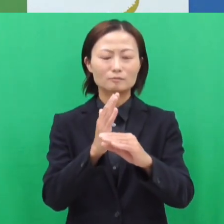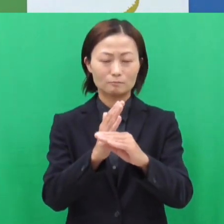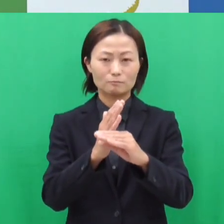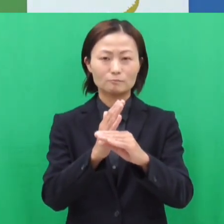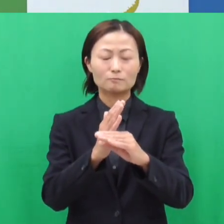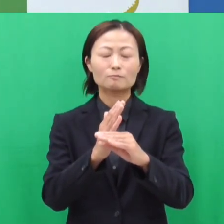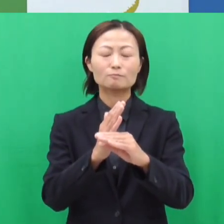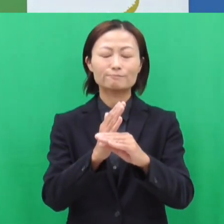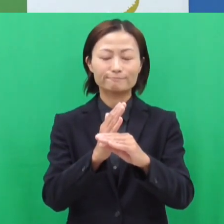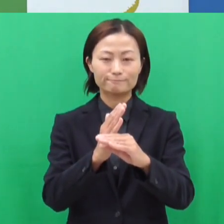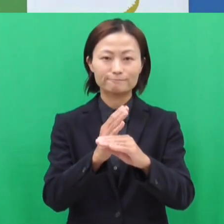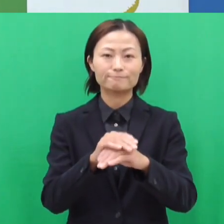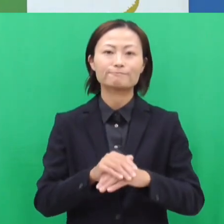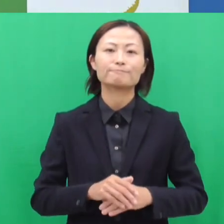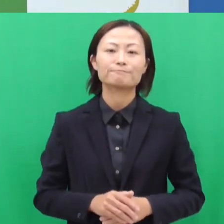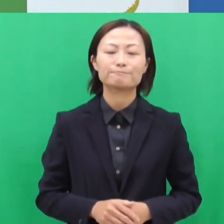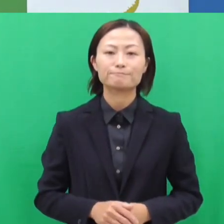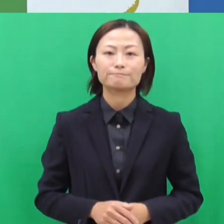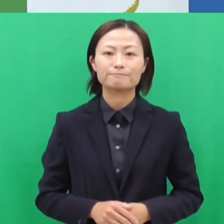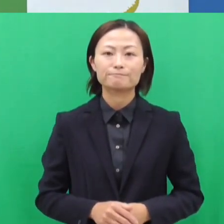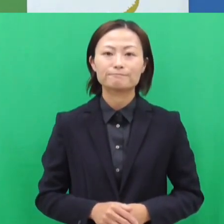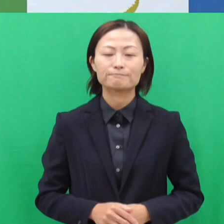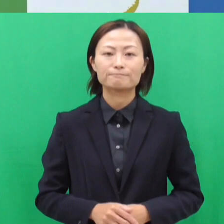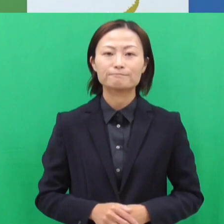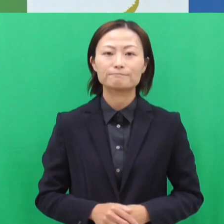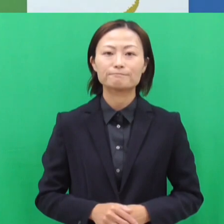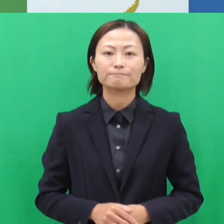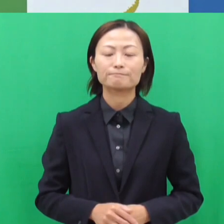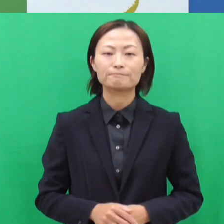場所精神に反対をします調節